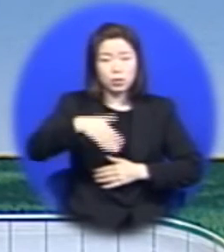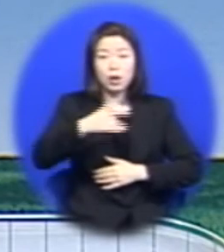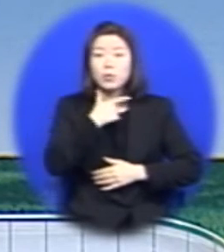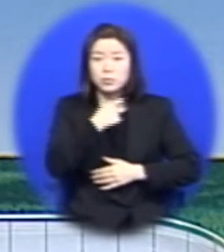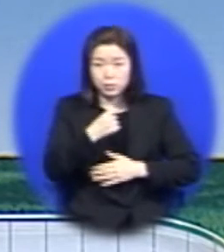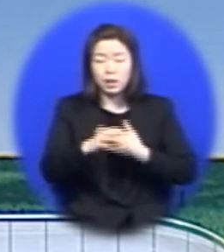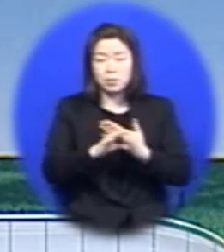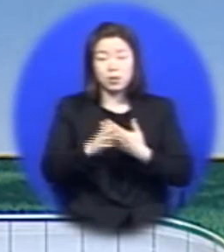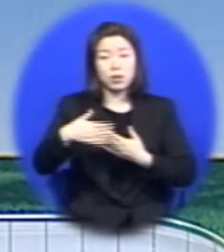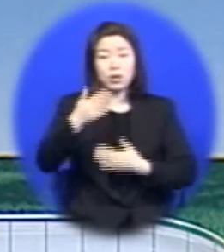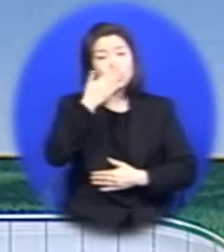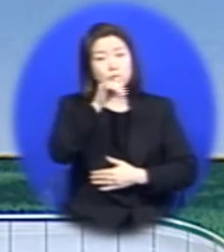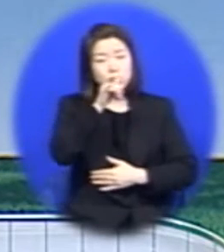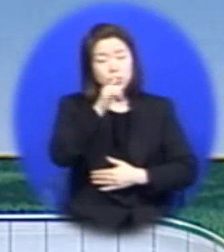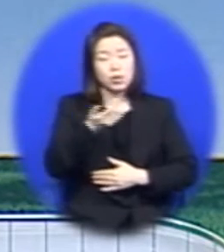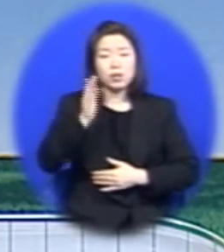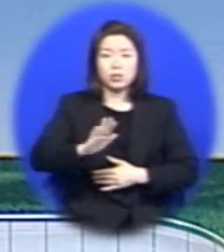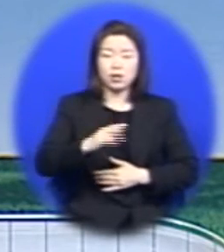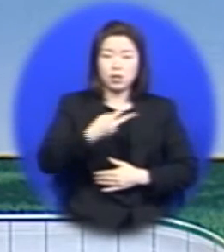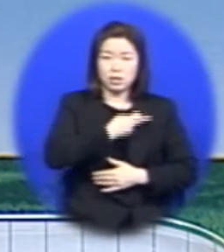거죠. 근데 사도 바울의